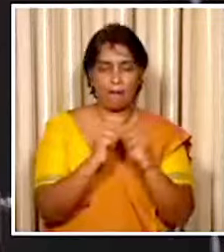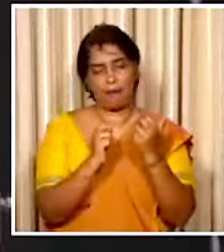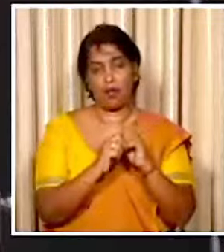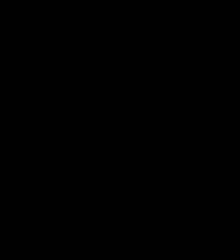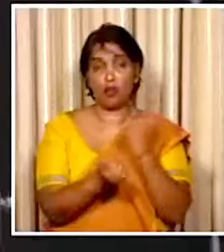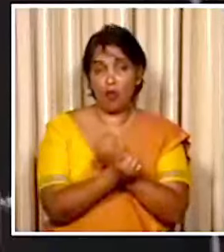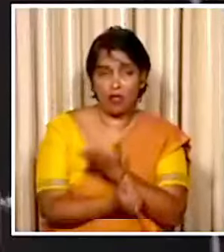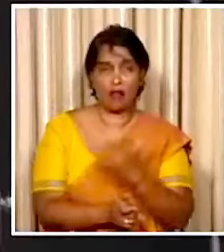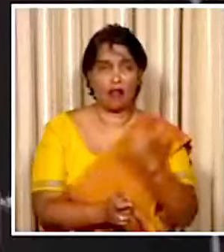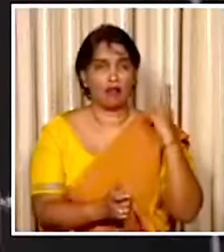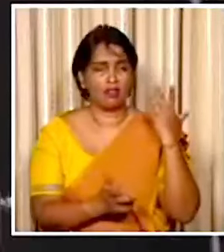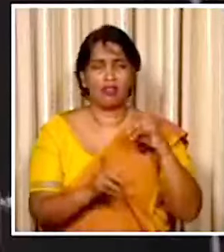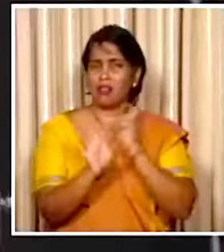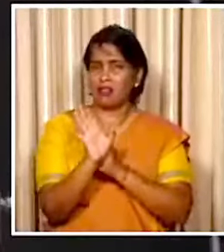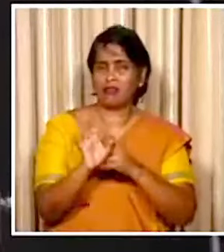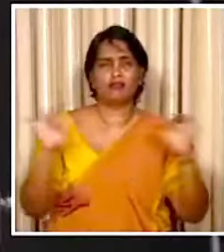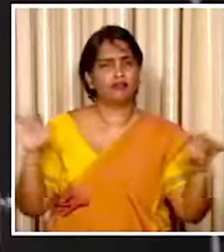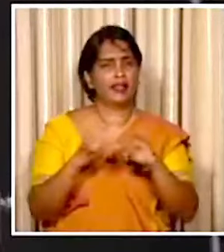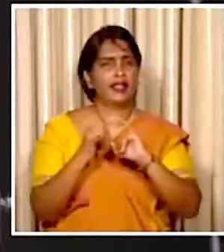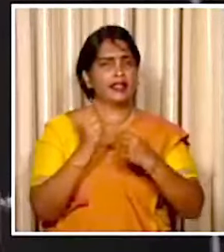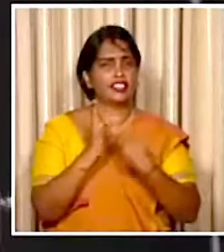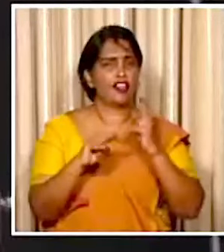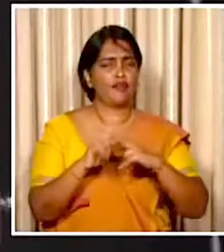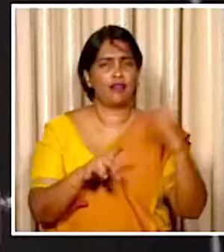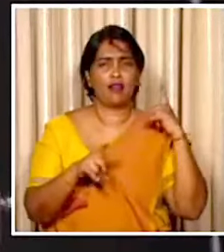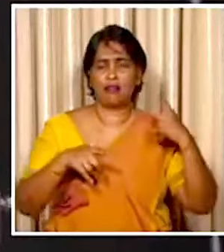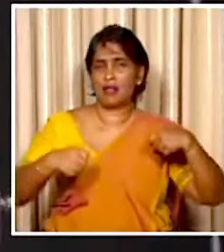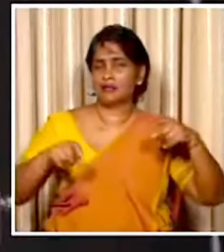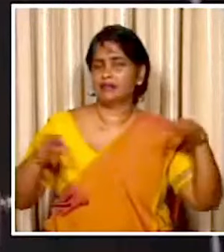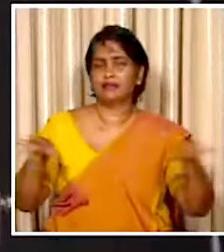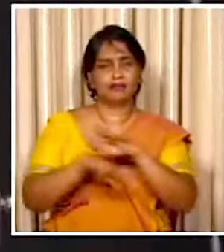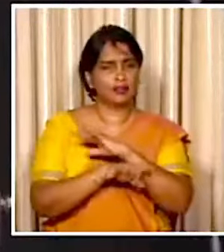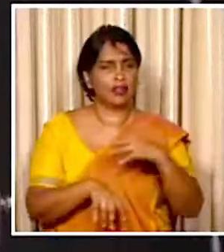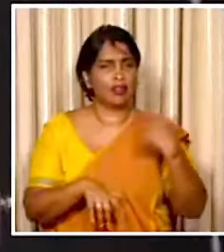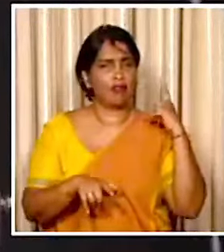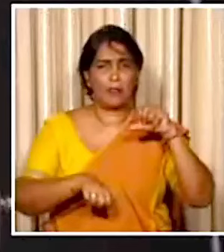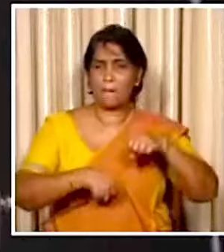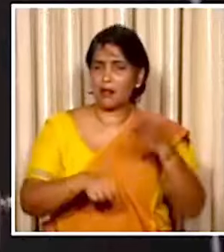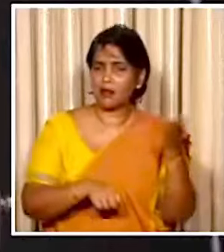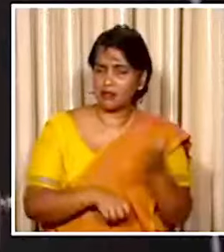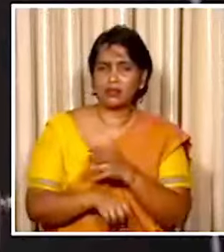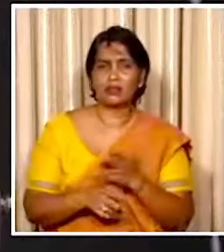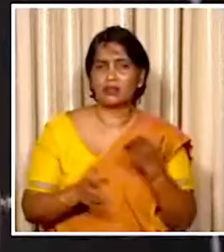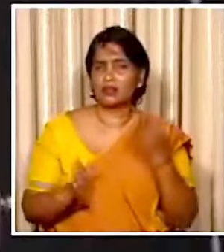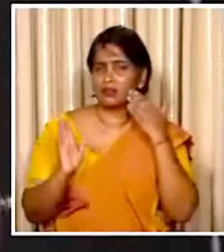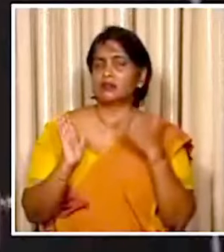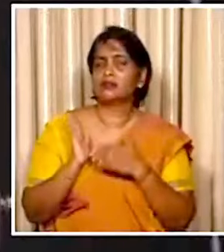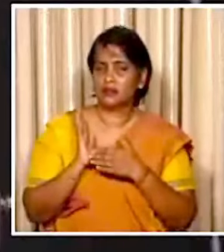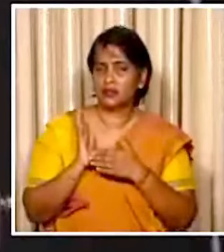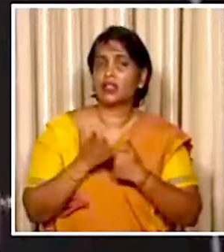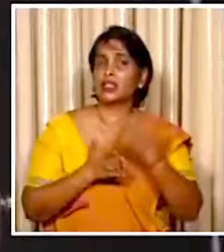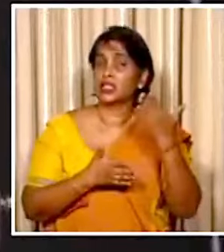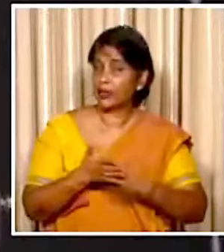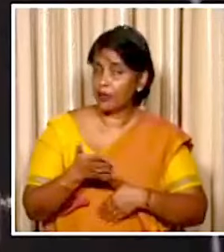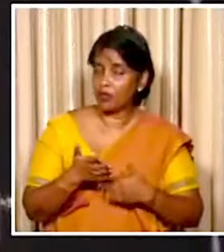ඉන්නවා, හමුදාව ඉන්නවා, පාරේ හැම වෙලෙම STF බයිසිකල් දුවනවා, හමුදා බයිසිකල් දුවනවා. මේ පිළිබඳව